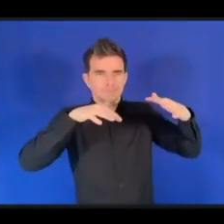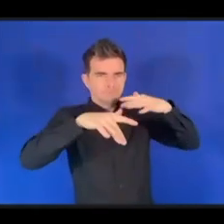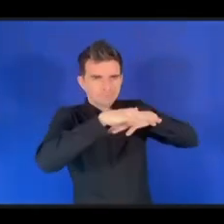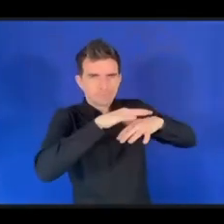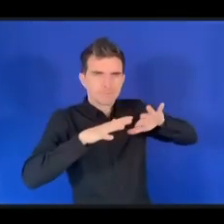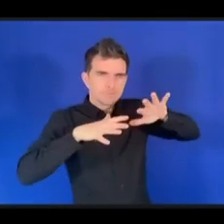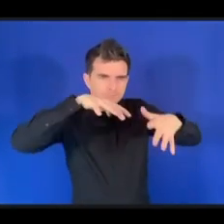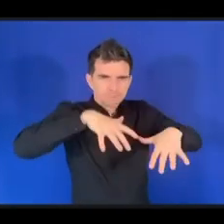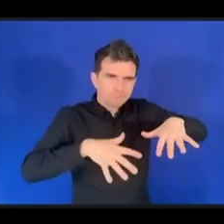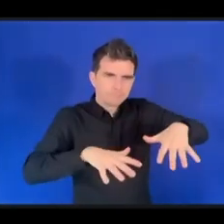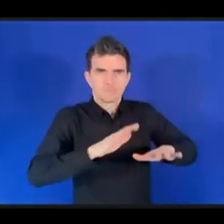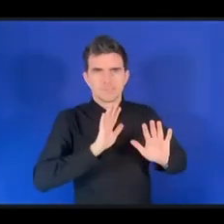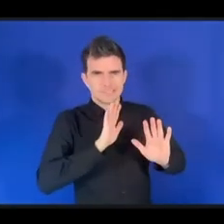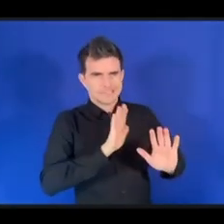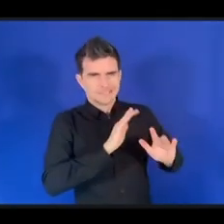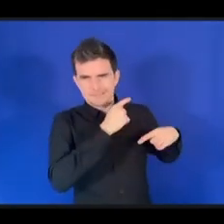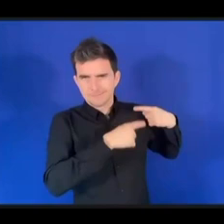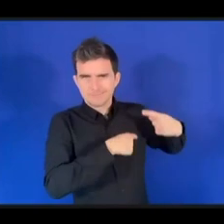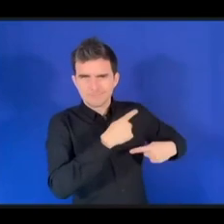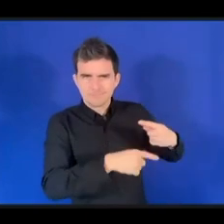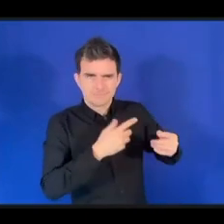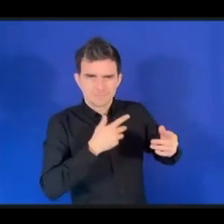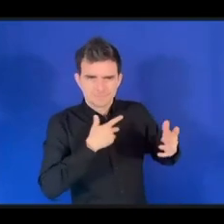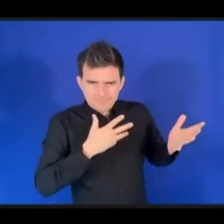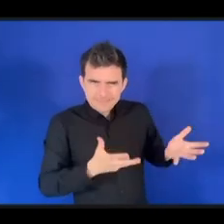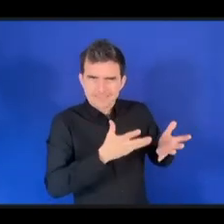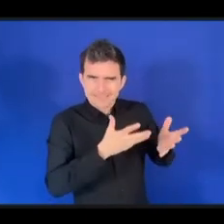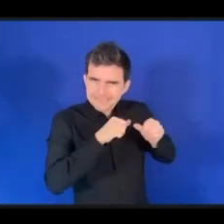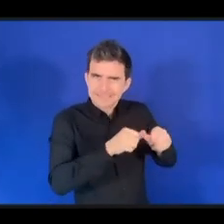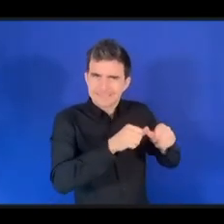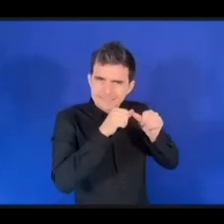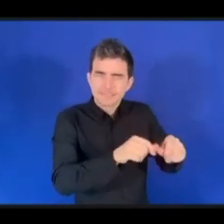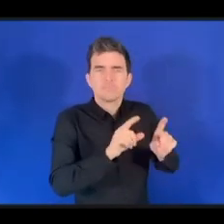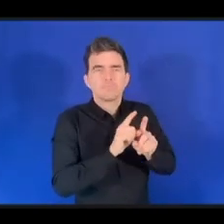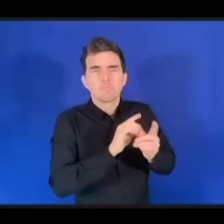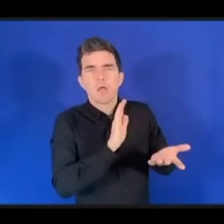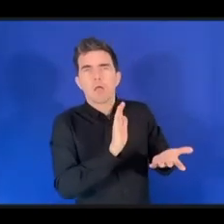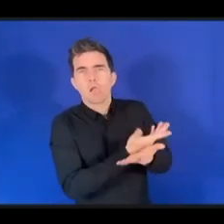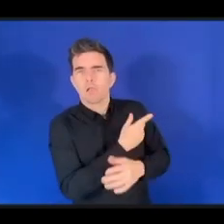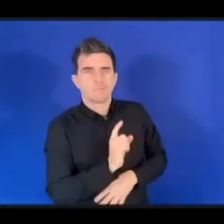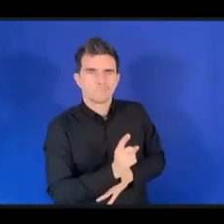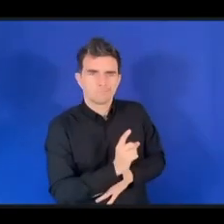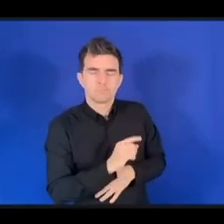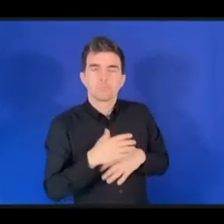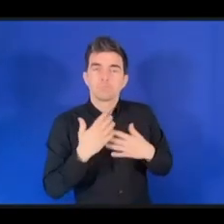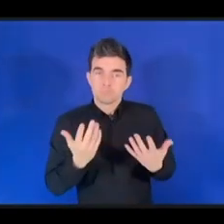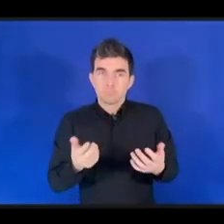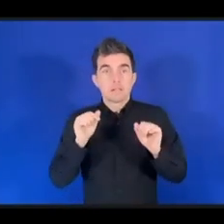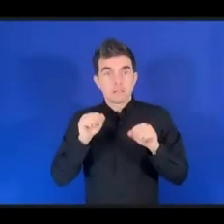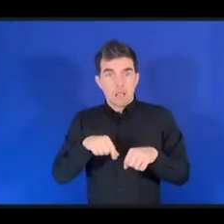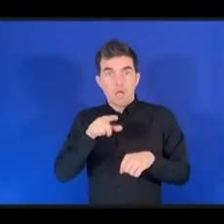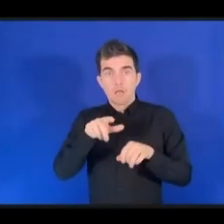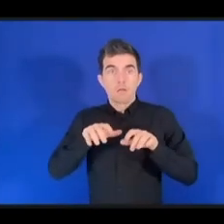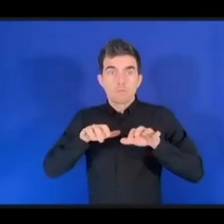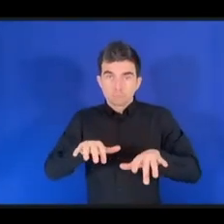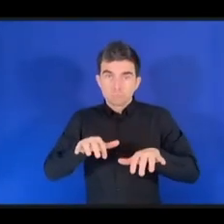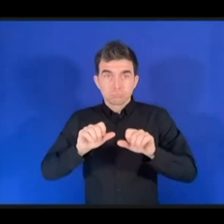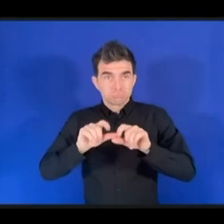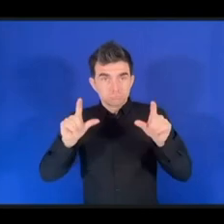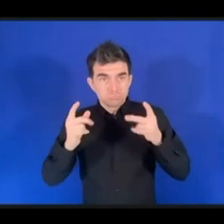tout en créant un internet très performant en venant ici vous avez pu découvrir